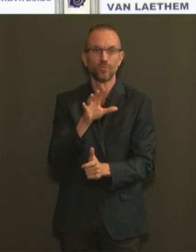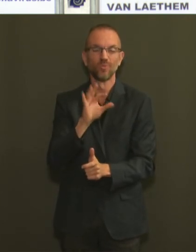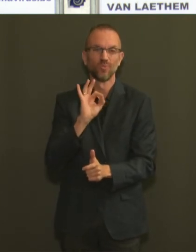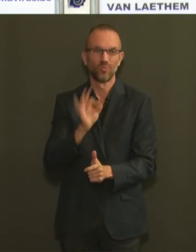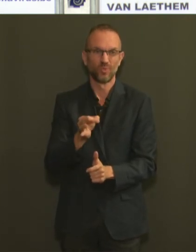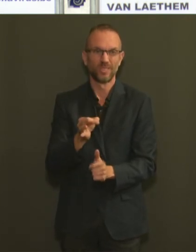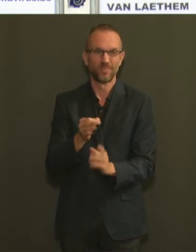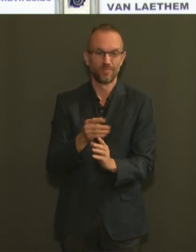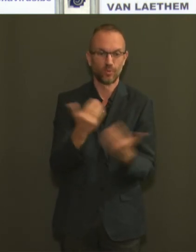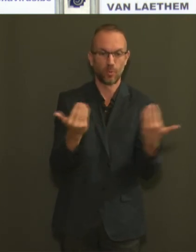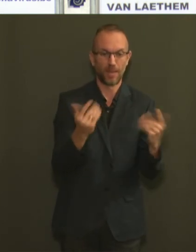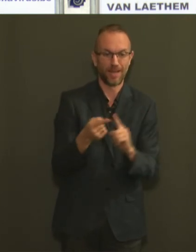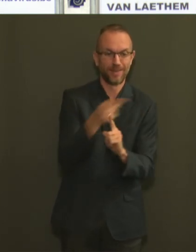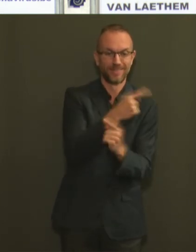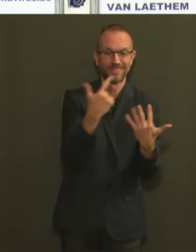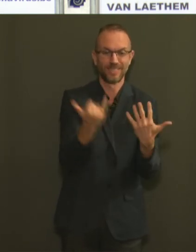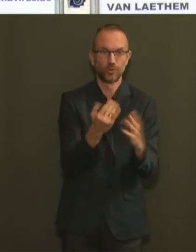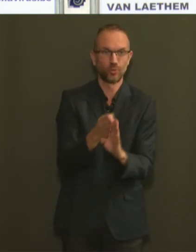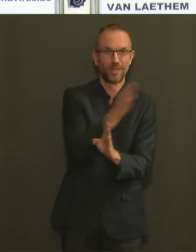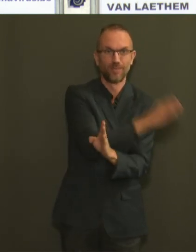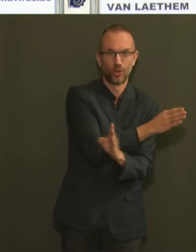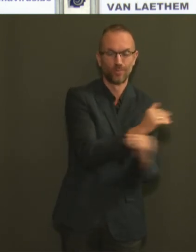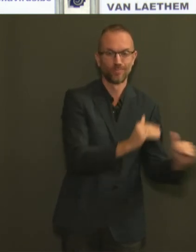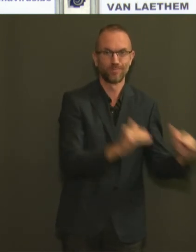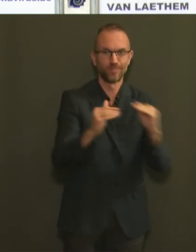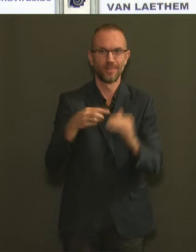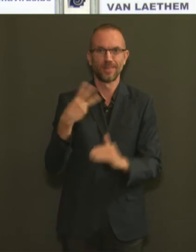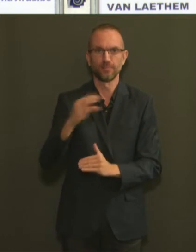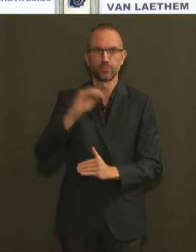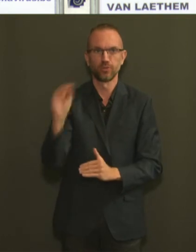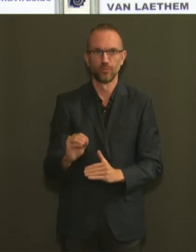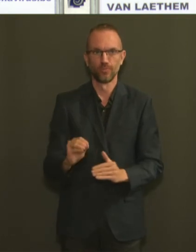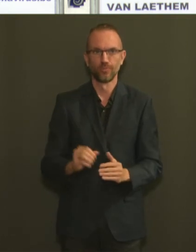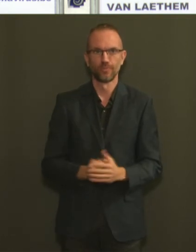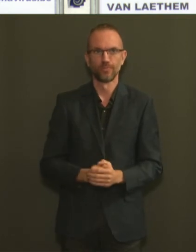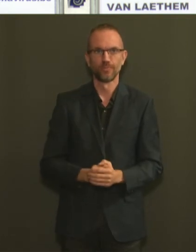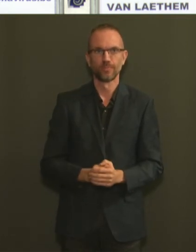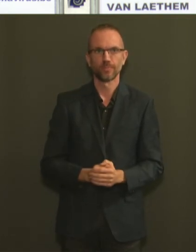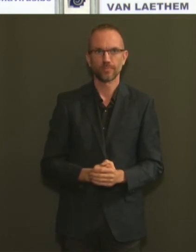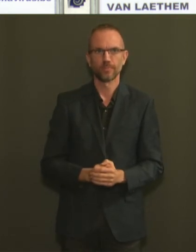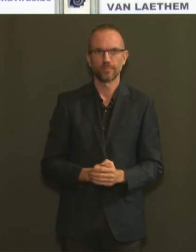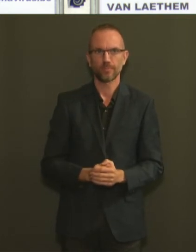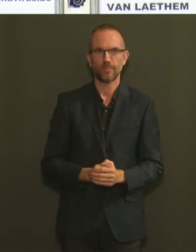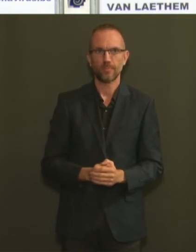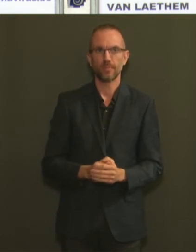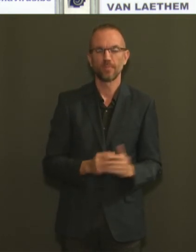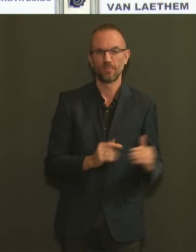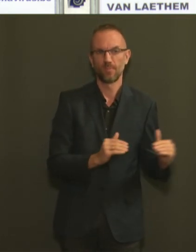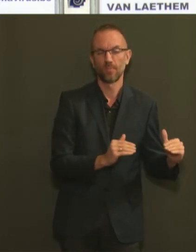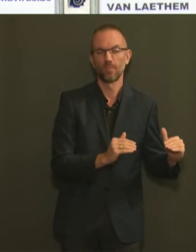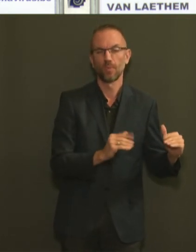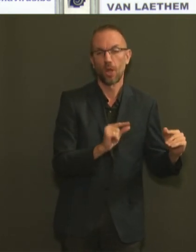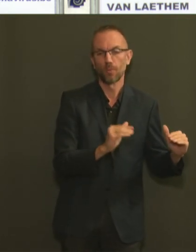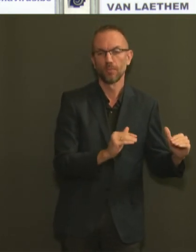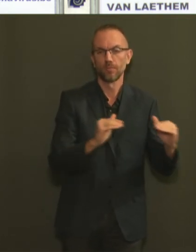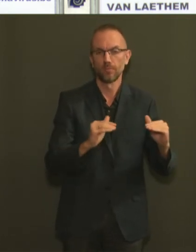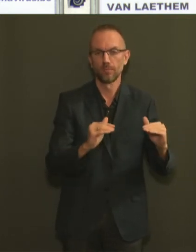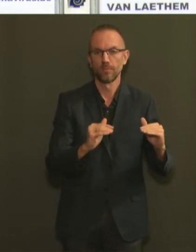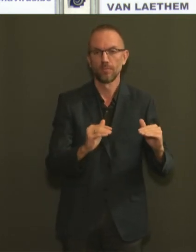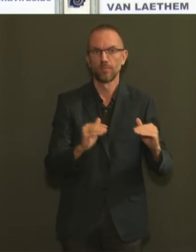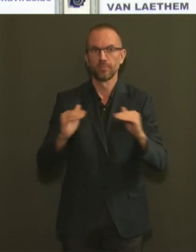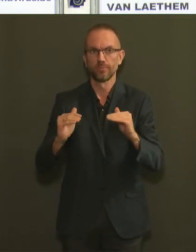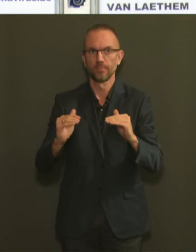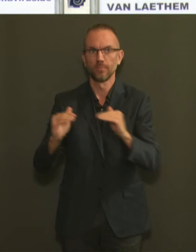de 13% on a déjà le dit une augmentation qui est assez stable au cours des derniers jours elle fluctue entre 11 et